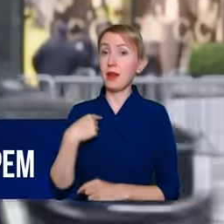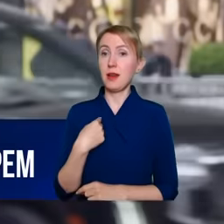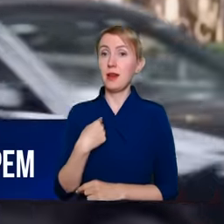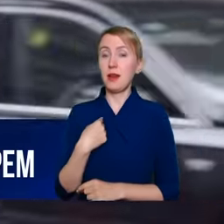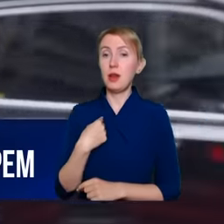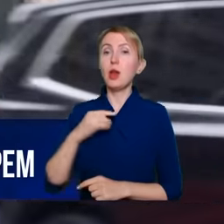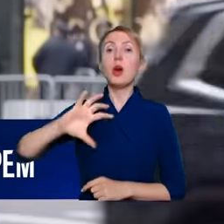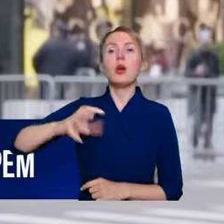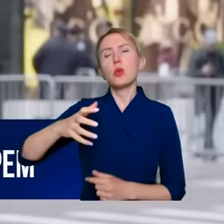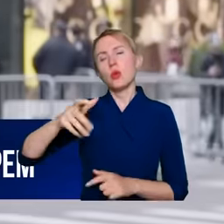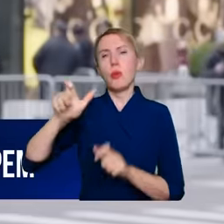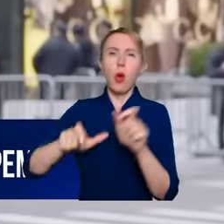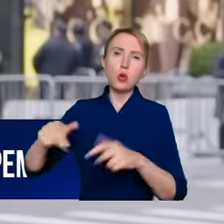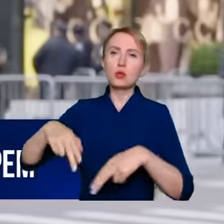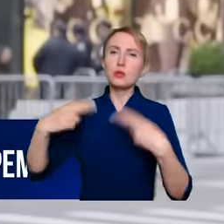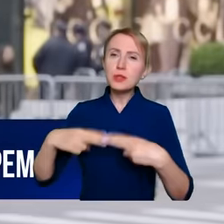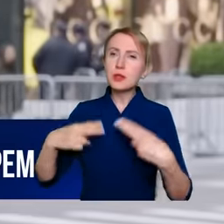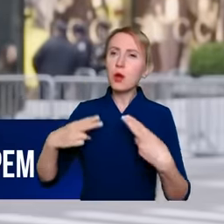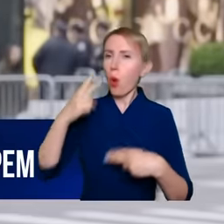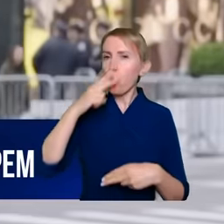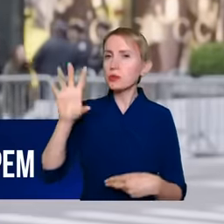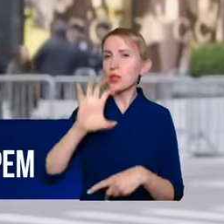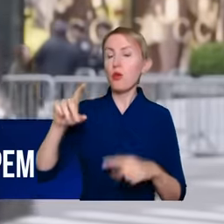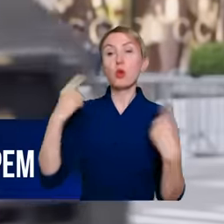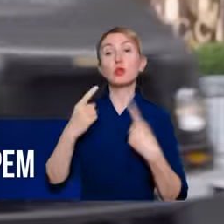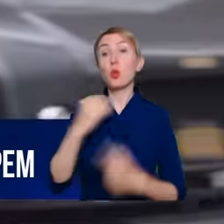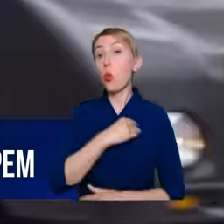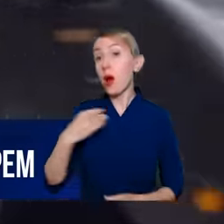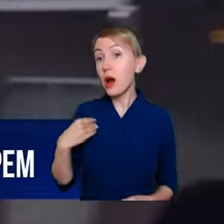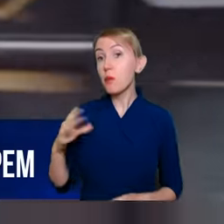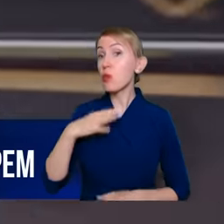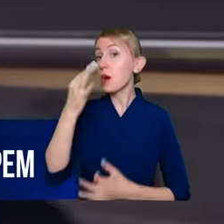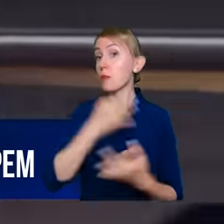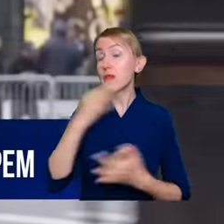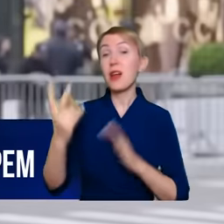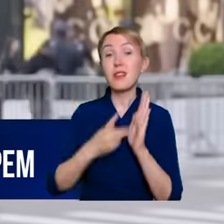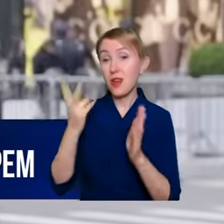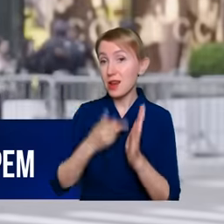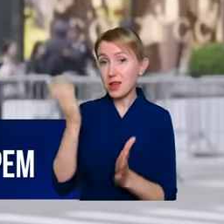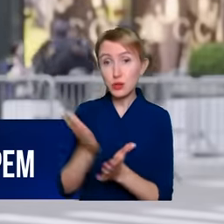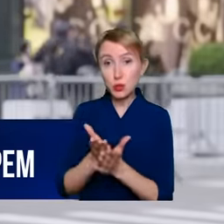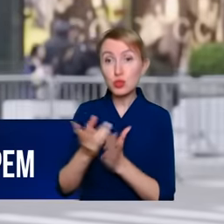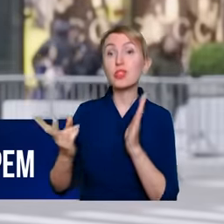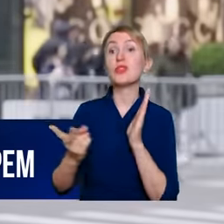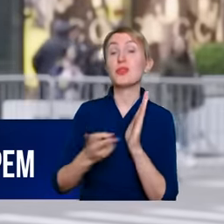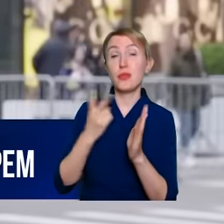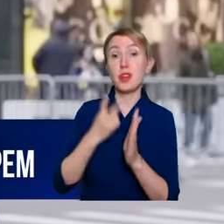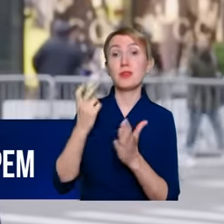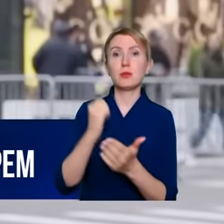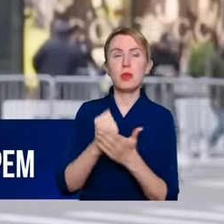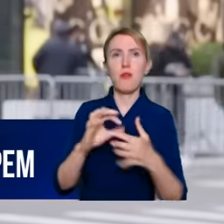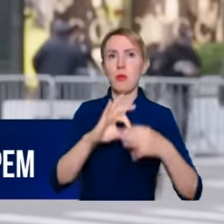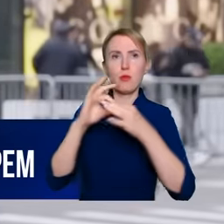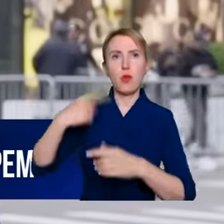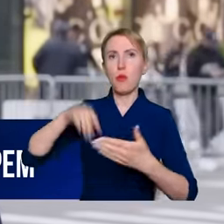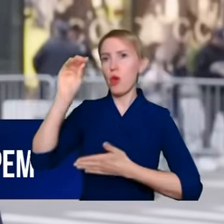grupę czy osób, dziennikarzy, którzy obserwują to, co dzieje się w Polsce, byłem o to pytany już dwukrotnie i dwukrotnie w kontekście rzeczy, które przecież opisaliśmy,